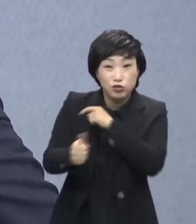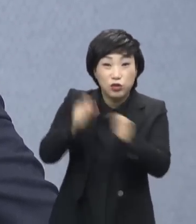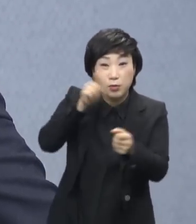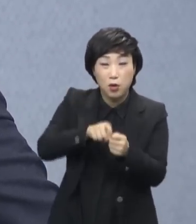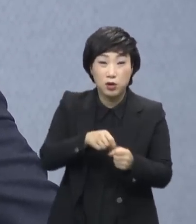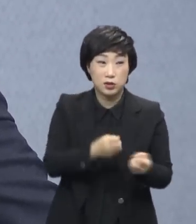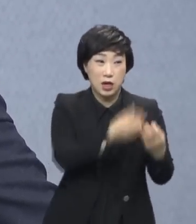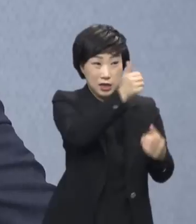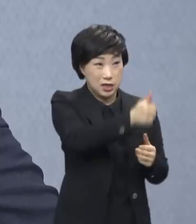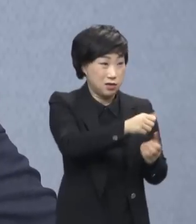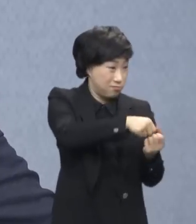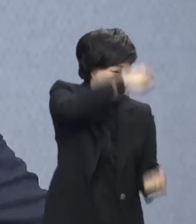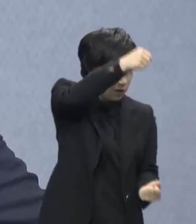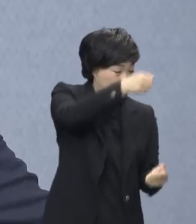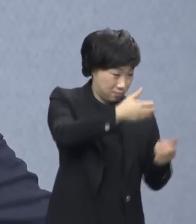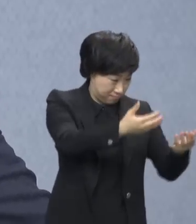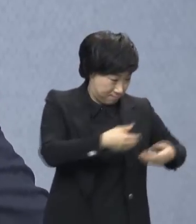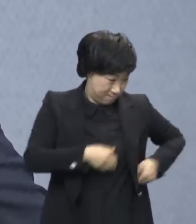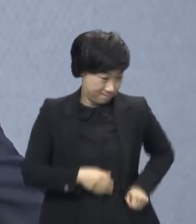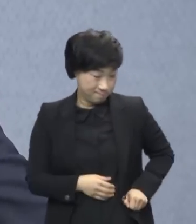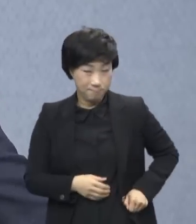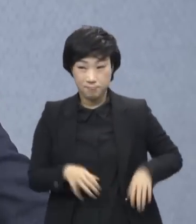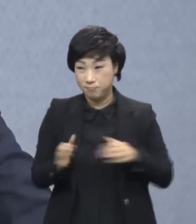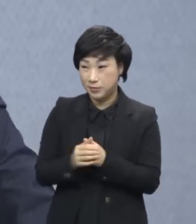와서 그들을 잡으러 갔을 때